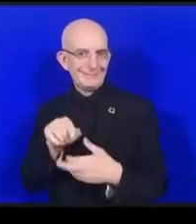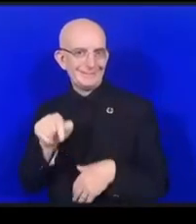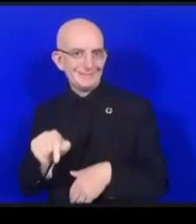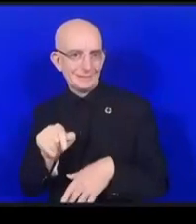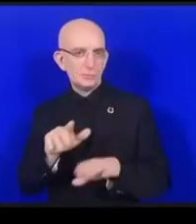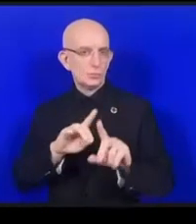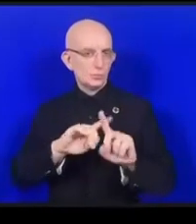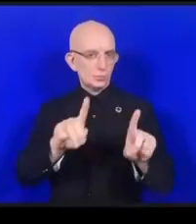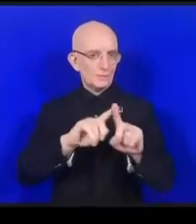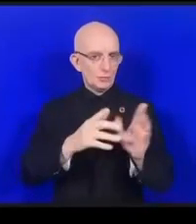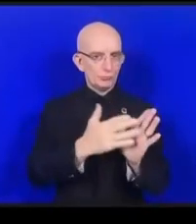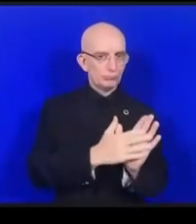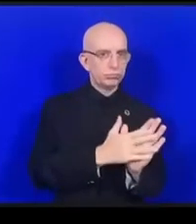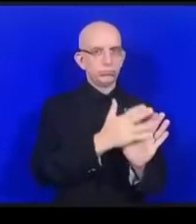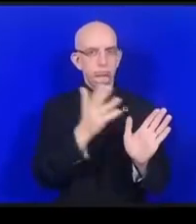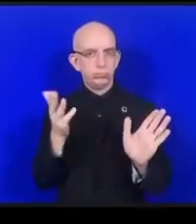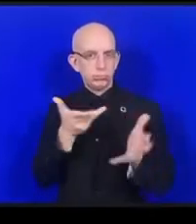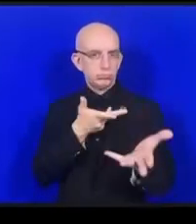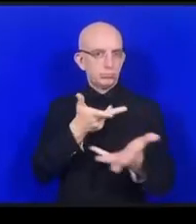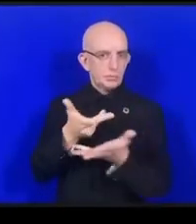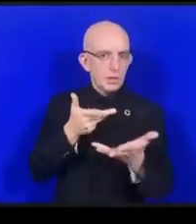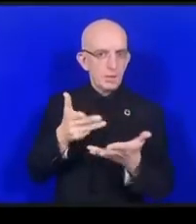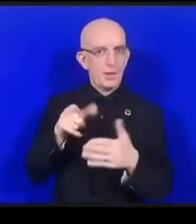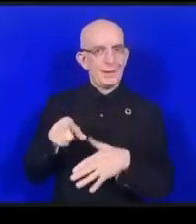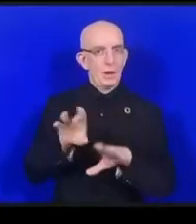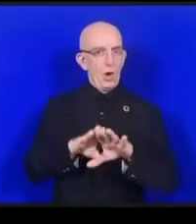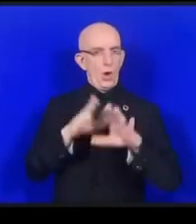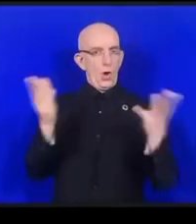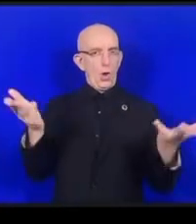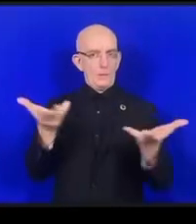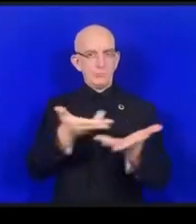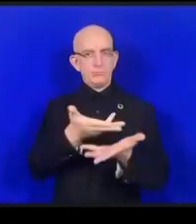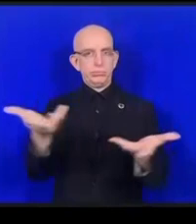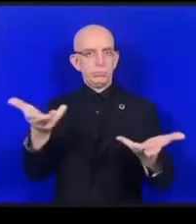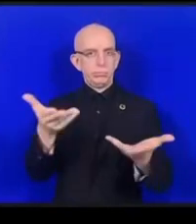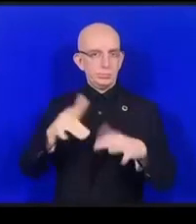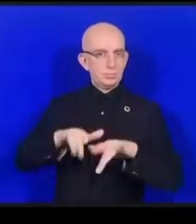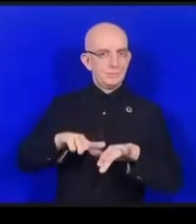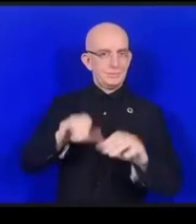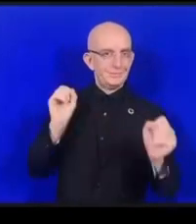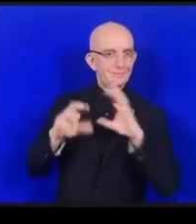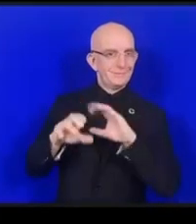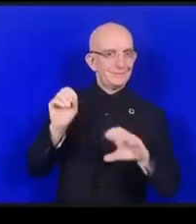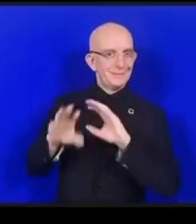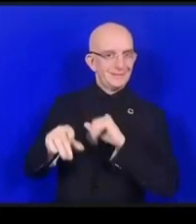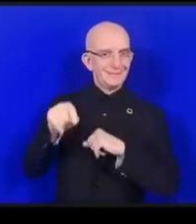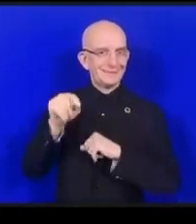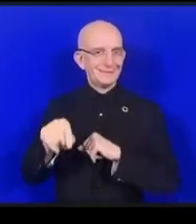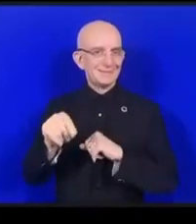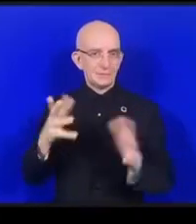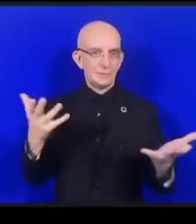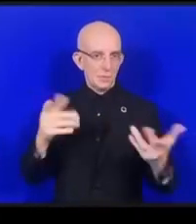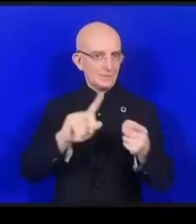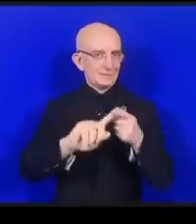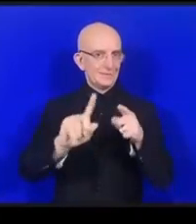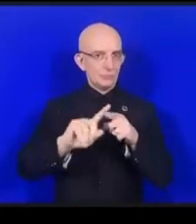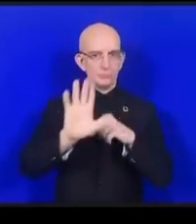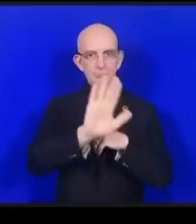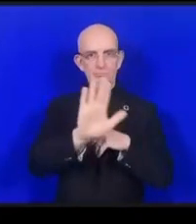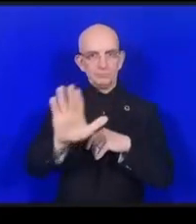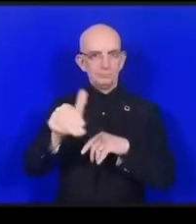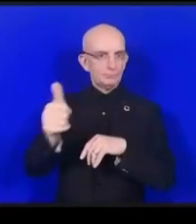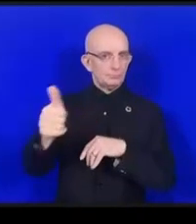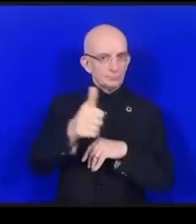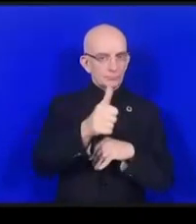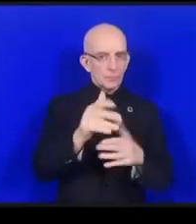используют открытый интернет когда вы например пользуетесь Интернетом через